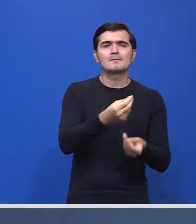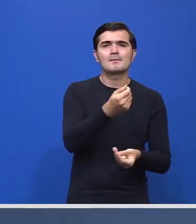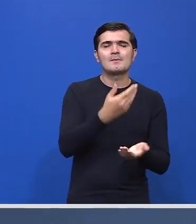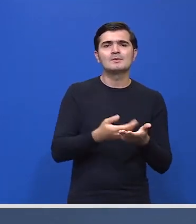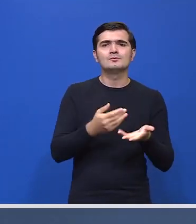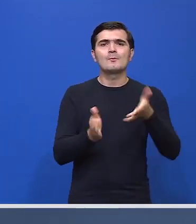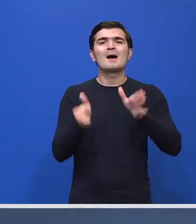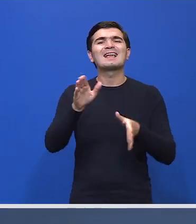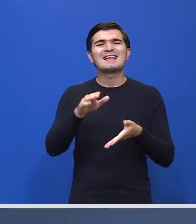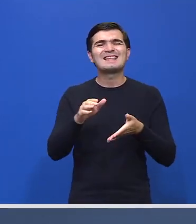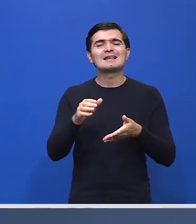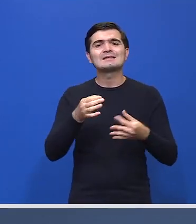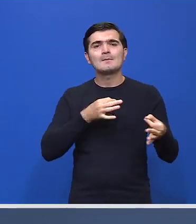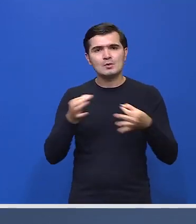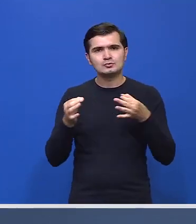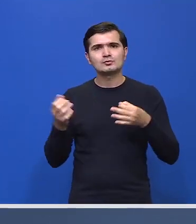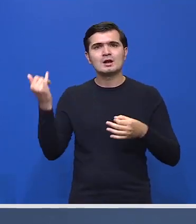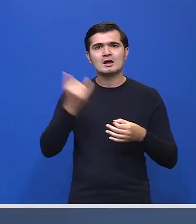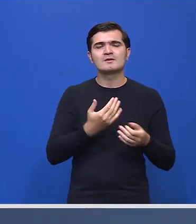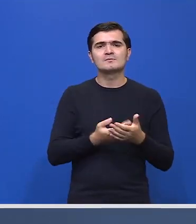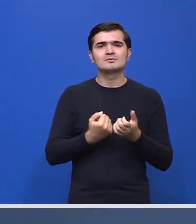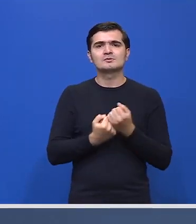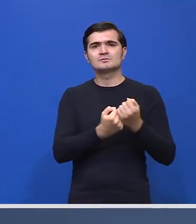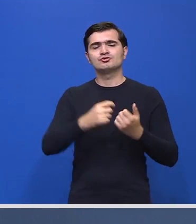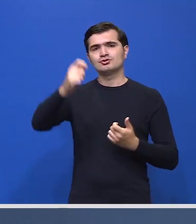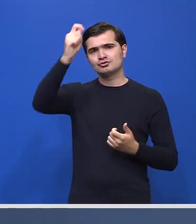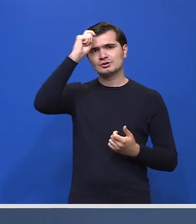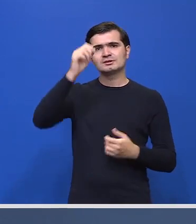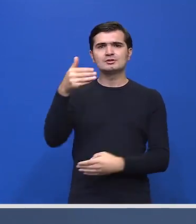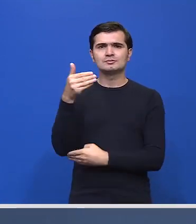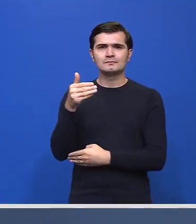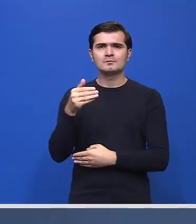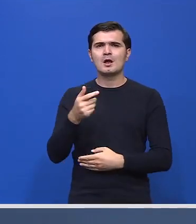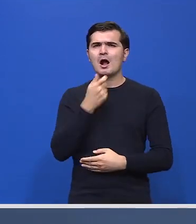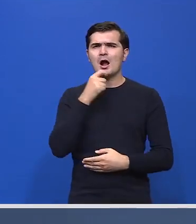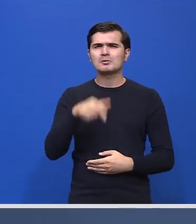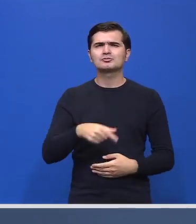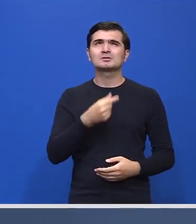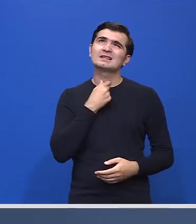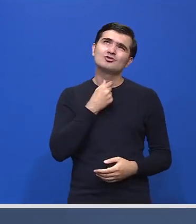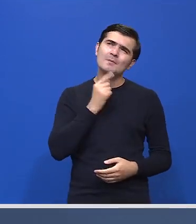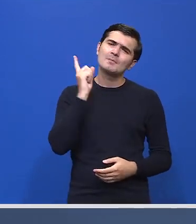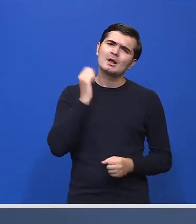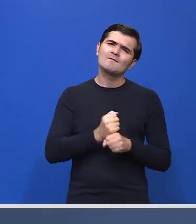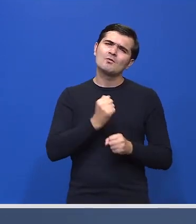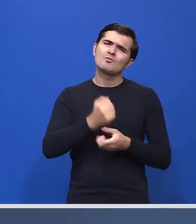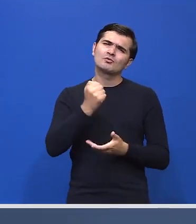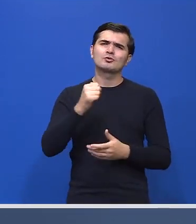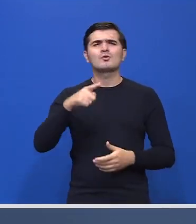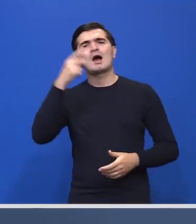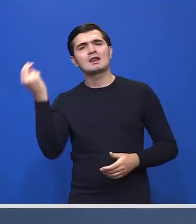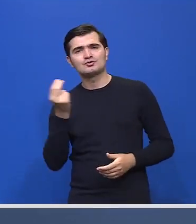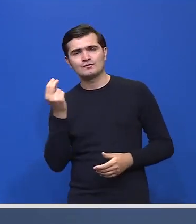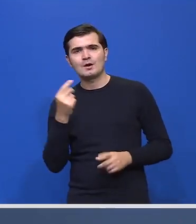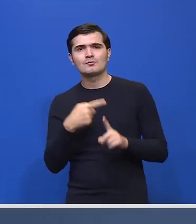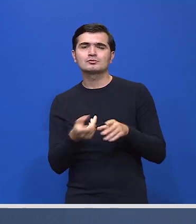cetățenilor și a companiilor. Alta era conjunctura la începutul acestui an, de fapt în luna decembrie, când am făcut bugetul. Peste acel buget,